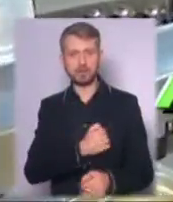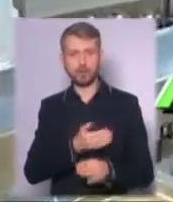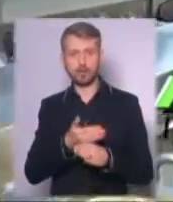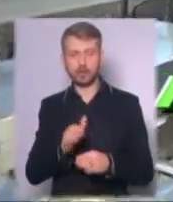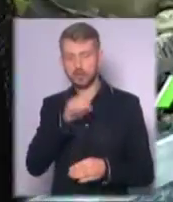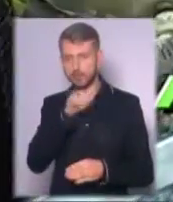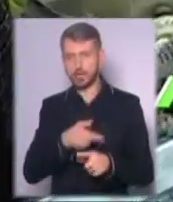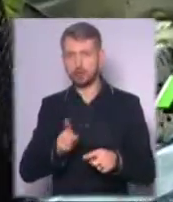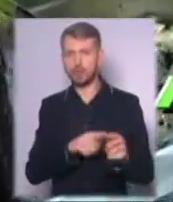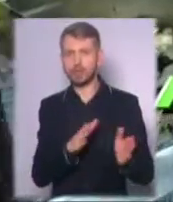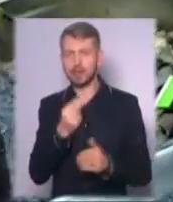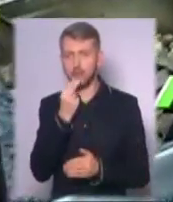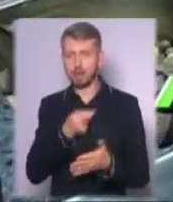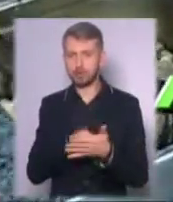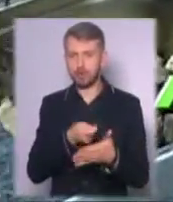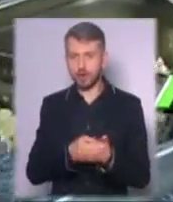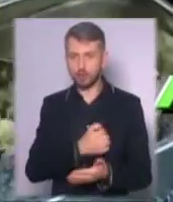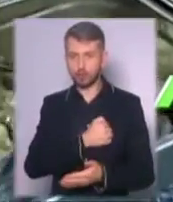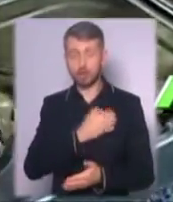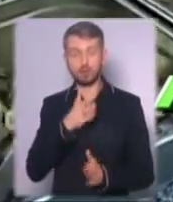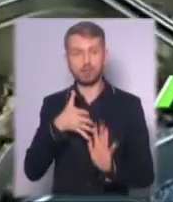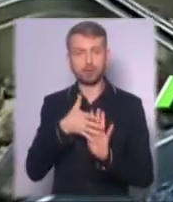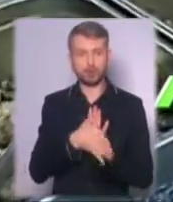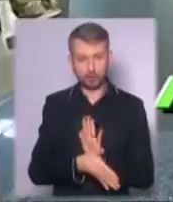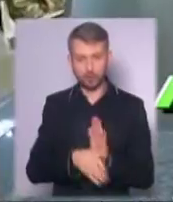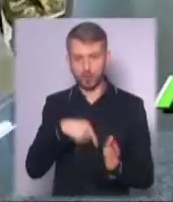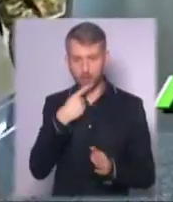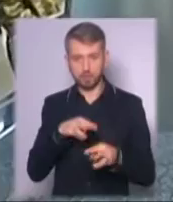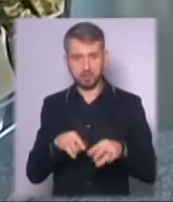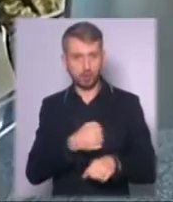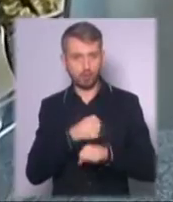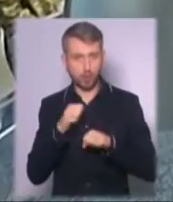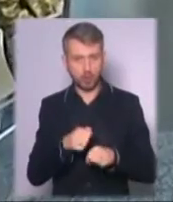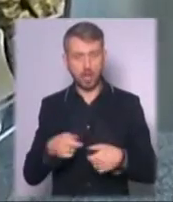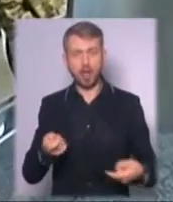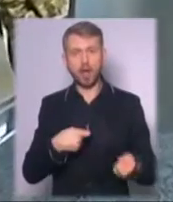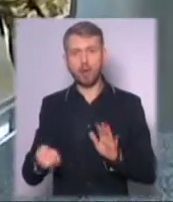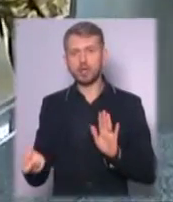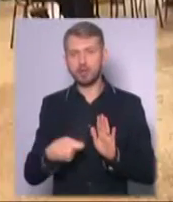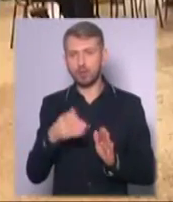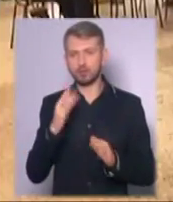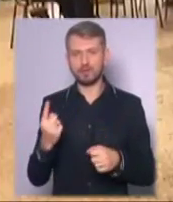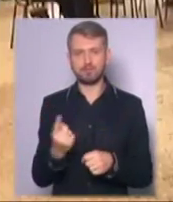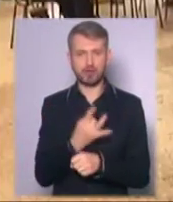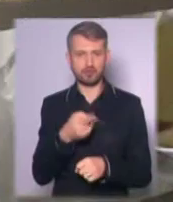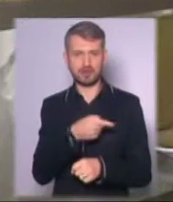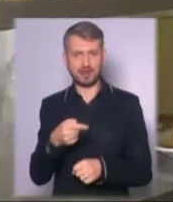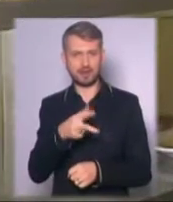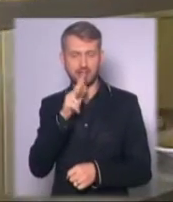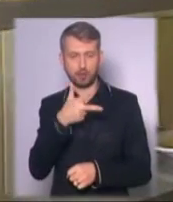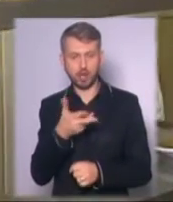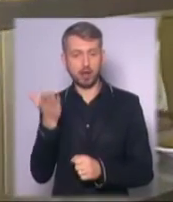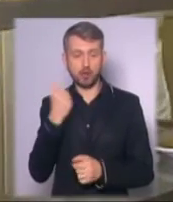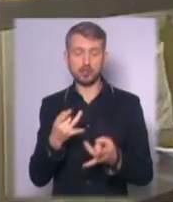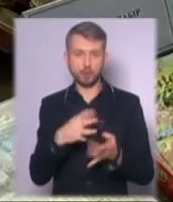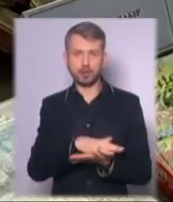Завдяки цьому система харчування солдатів стане прозорою, запевняють Міноборони. Аукціон відбудеться вперше за 3 роки. Раніше просто продовжували